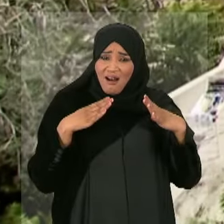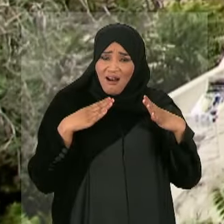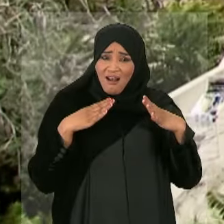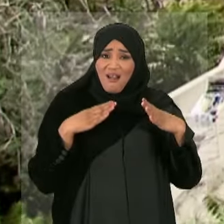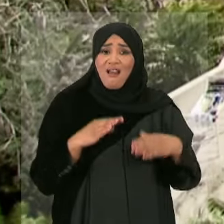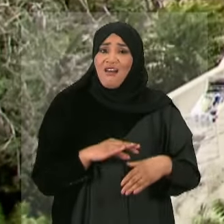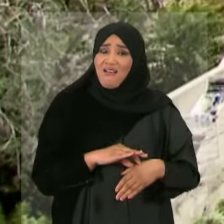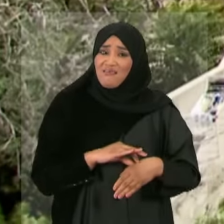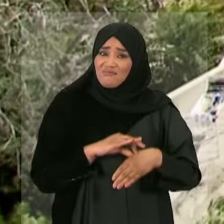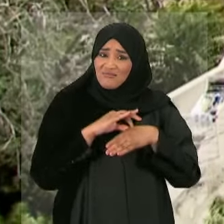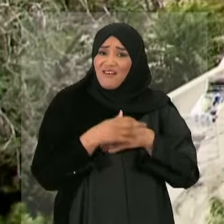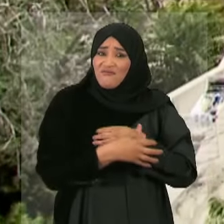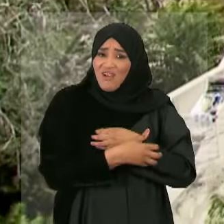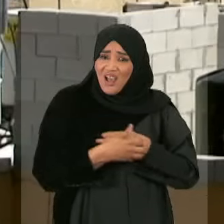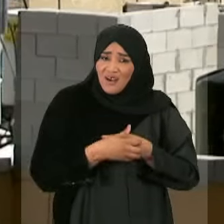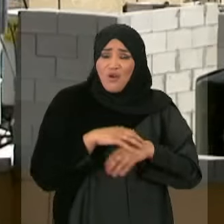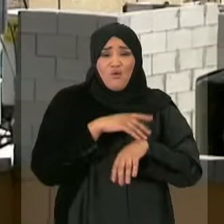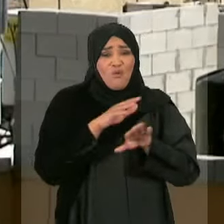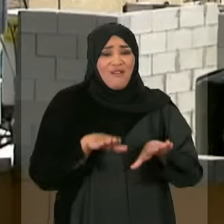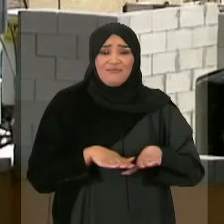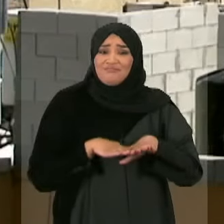الطيبة للفطرة السليمة. هذا هو رمضان.